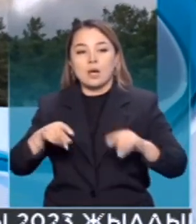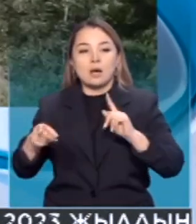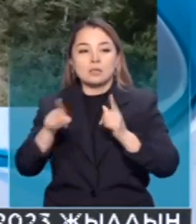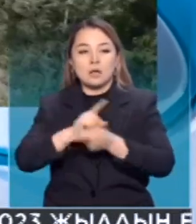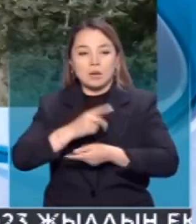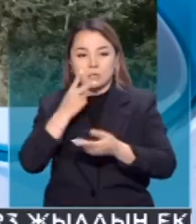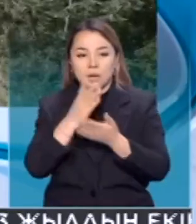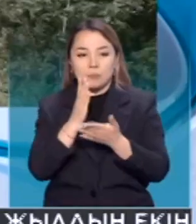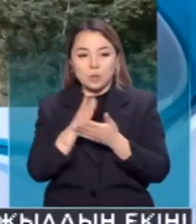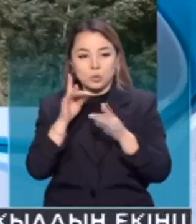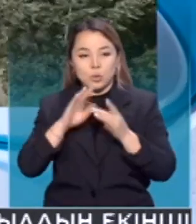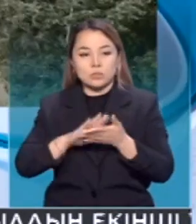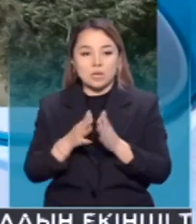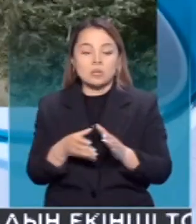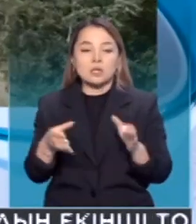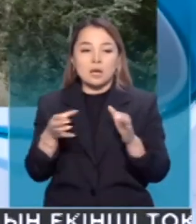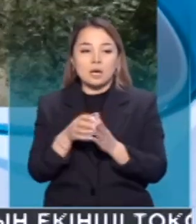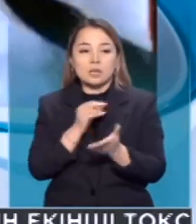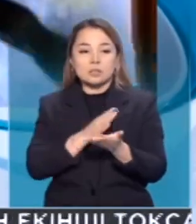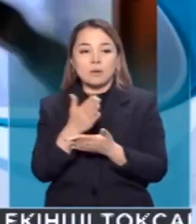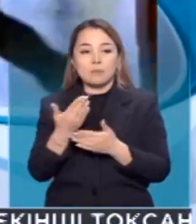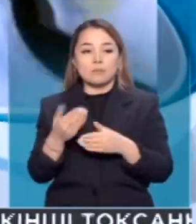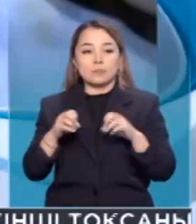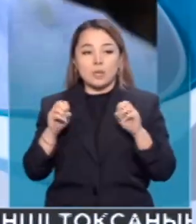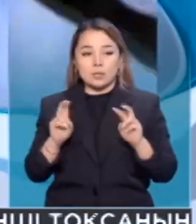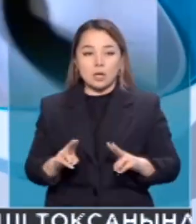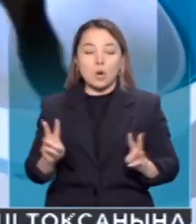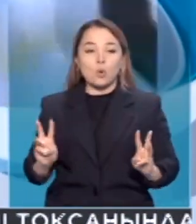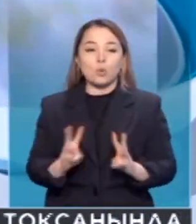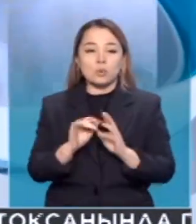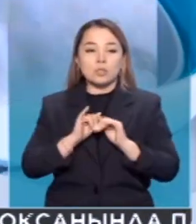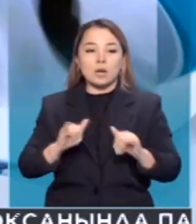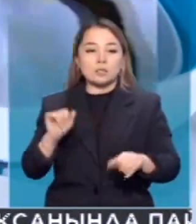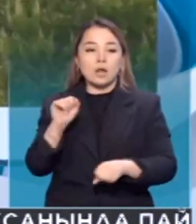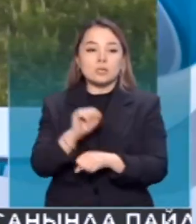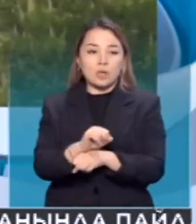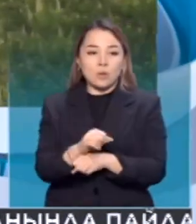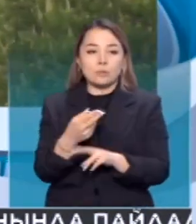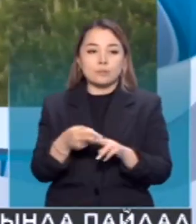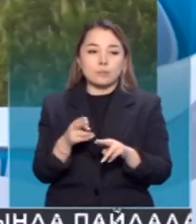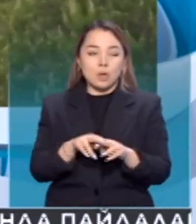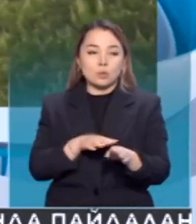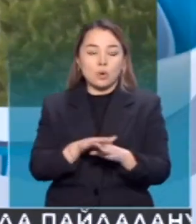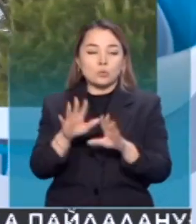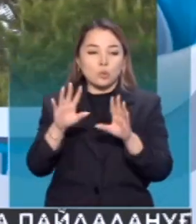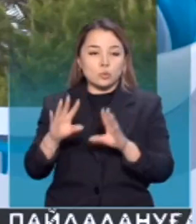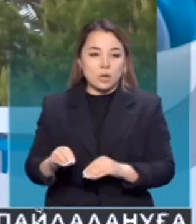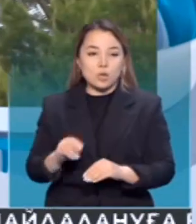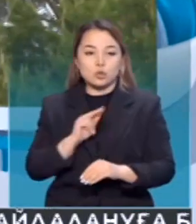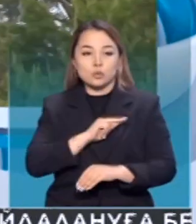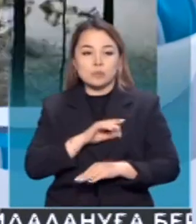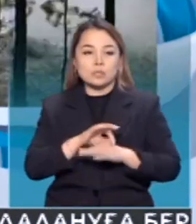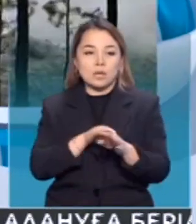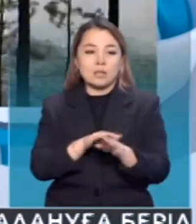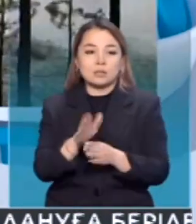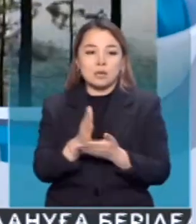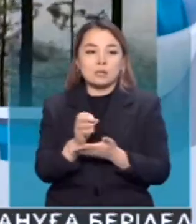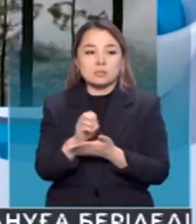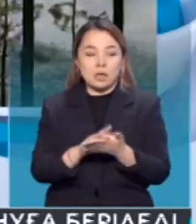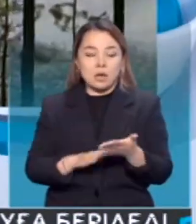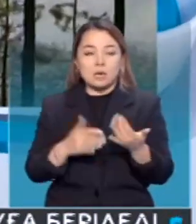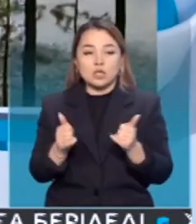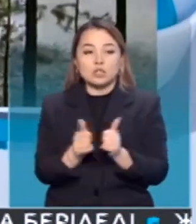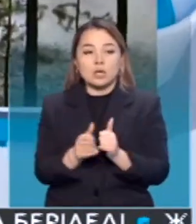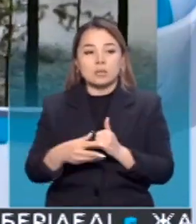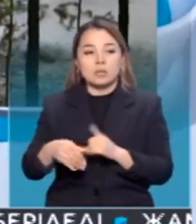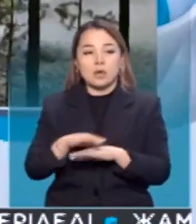белгілі болды. Алайда төтенше жағдай қызметінің мамандары өрттің таралуын тоқтатқан, дегенмен толық сөндіргенше жұмыс жалғасып жатыр. Жақын